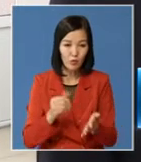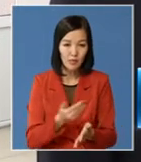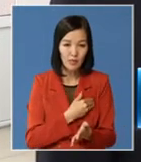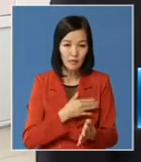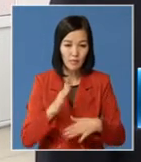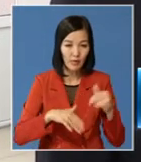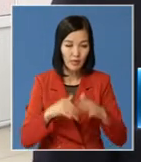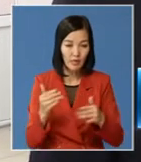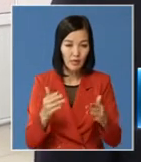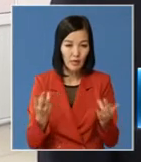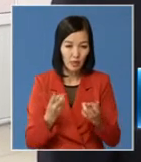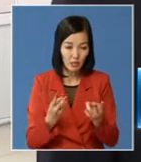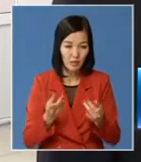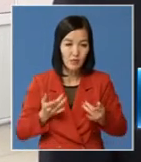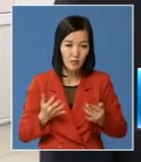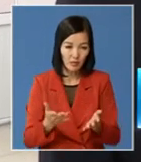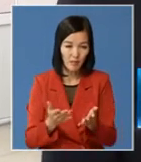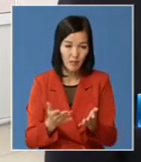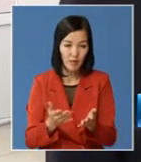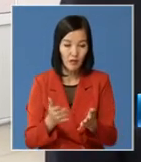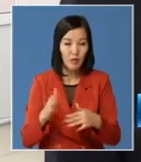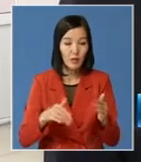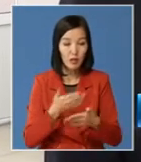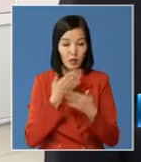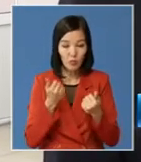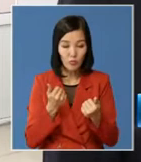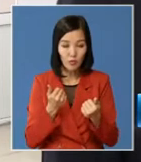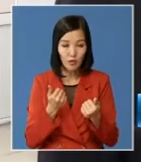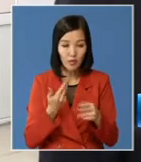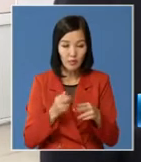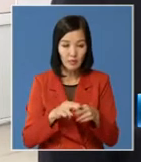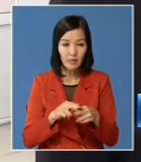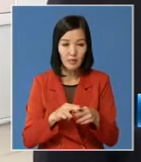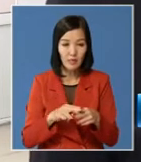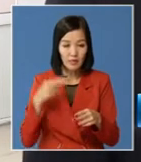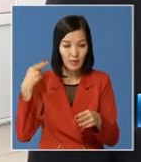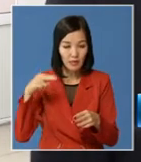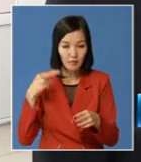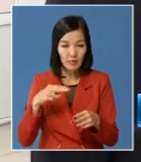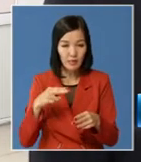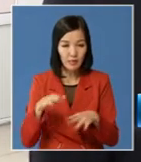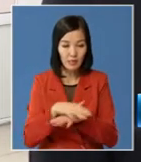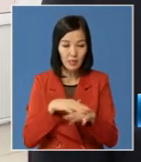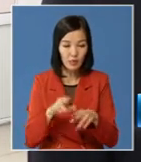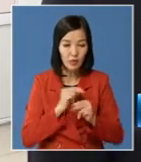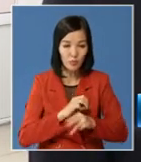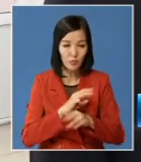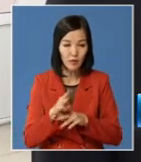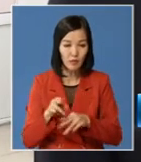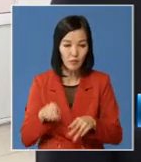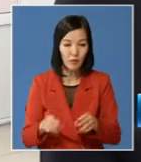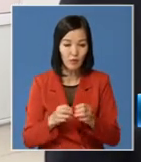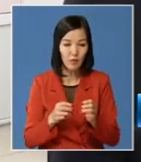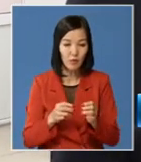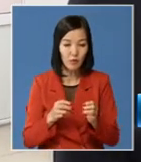тәжірибе сұрады. Соны тәжірибем болмаған себепті осы елбасымыздың нәтижелі жұмыспен қамту